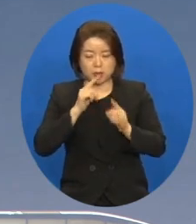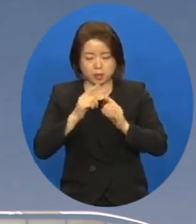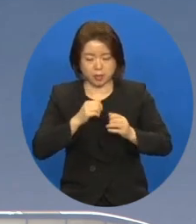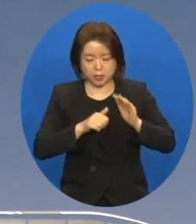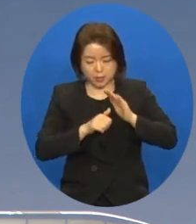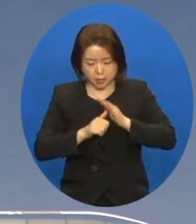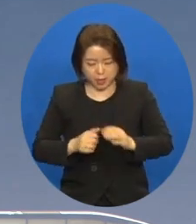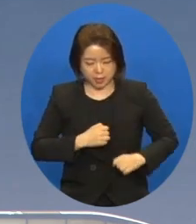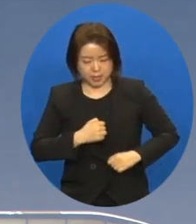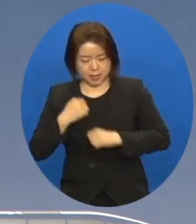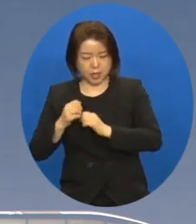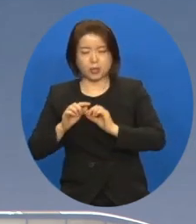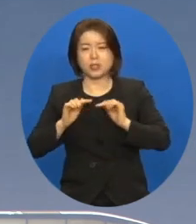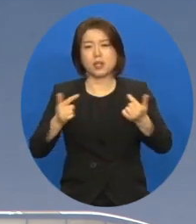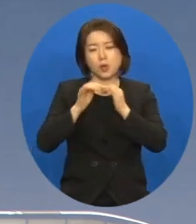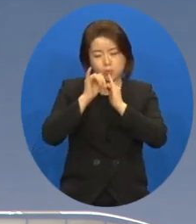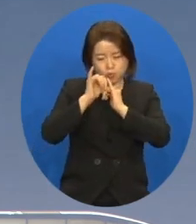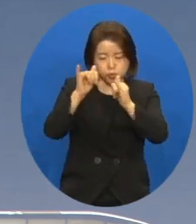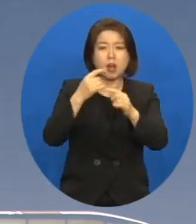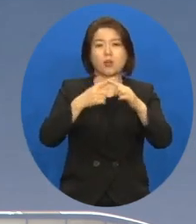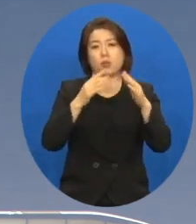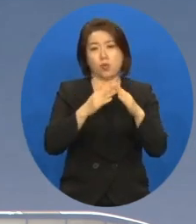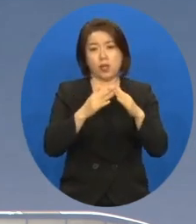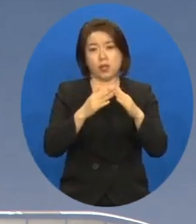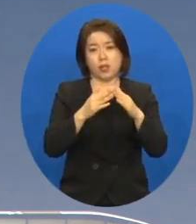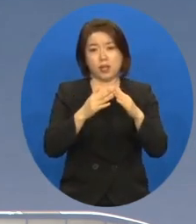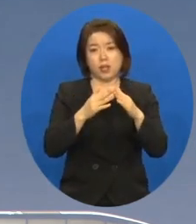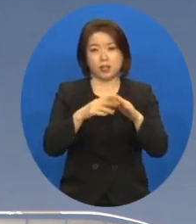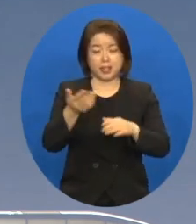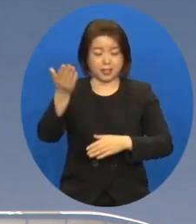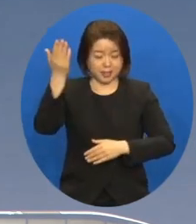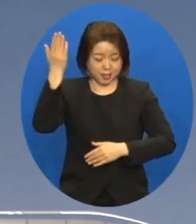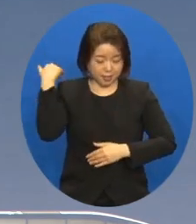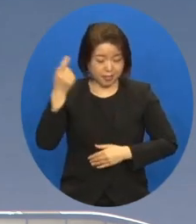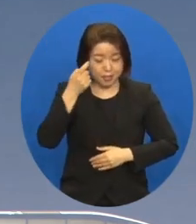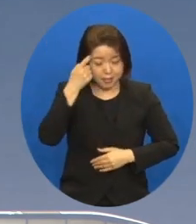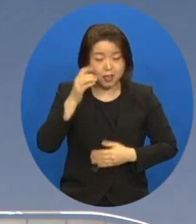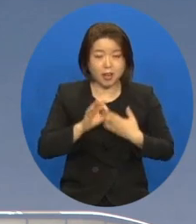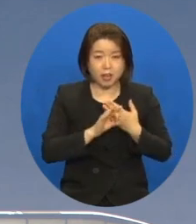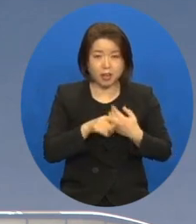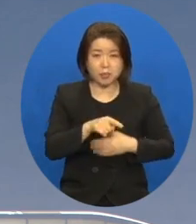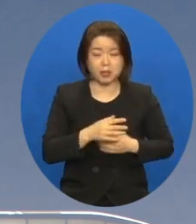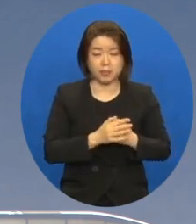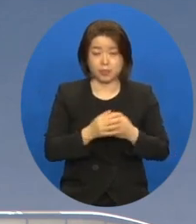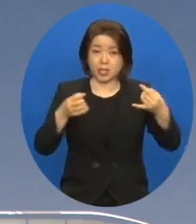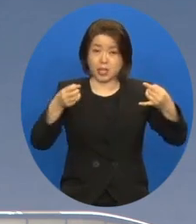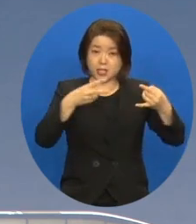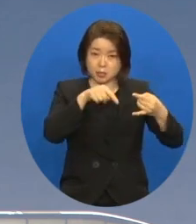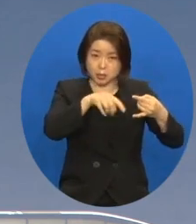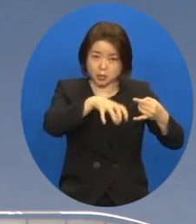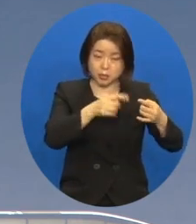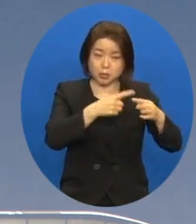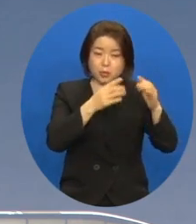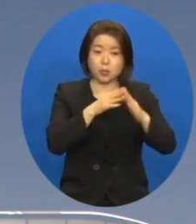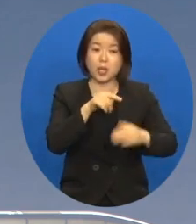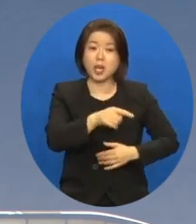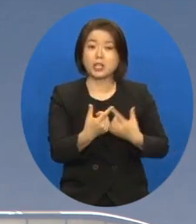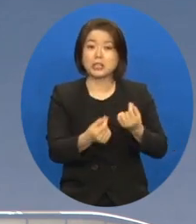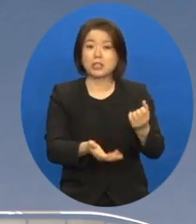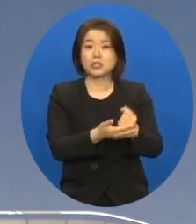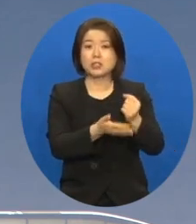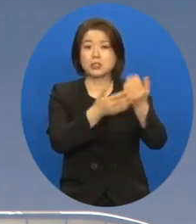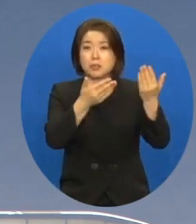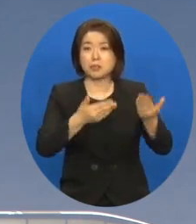아니한 아주 훌륭한 교회예요. 그때 당시를 생각하면 에베소 교회 같은 이런 칭찬받기 쉽지